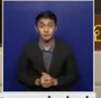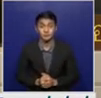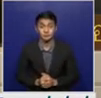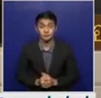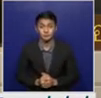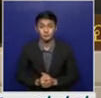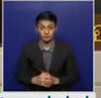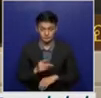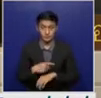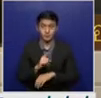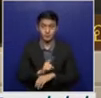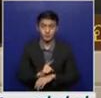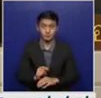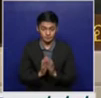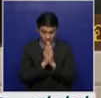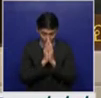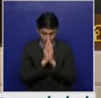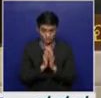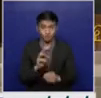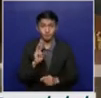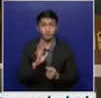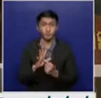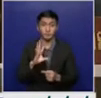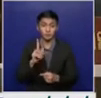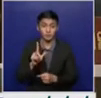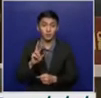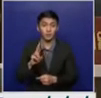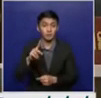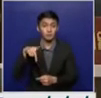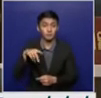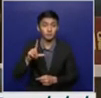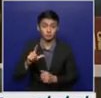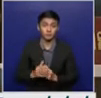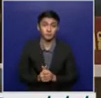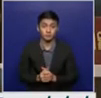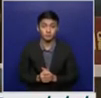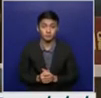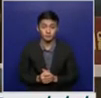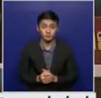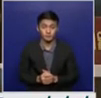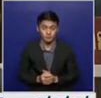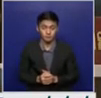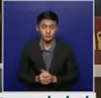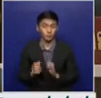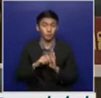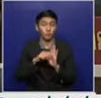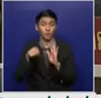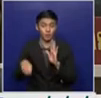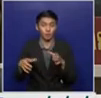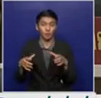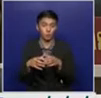กับเรียนท่านประธานสภาที่เคารพผมว่าชนะพลโทมนต์ศักดิ์สมาชิกสภาผู้แทนราษฎรโคราชชาติพัฒนา